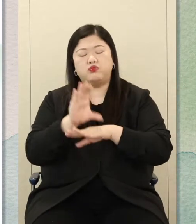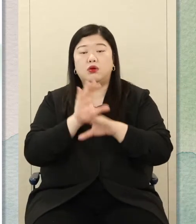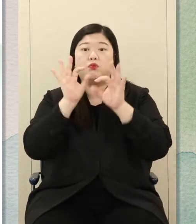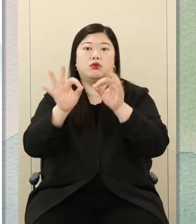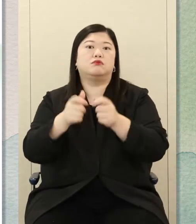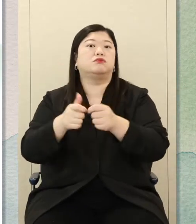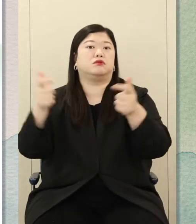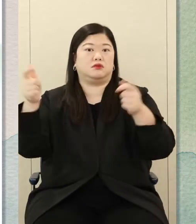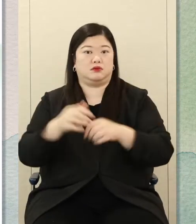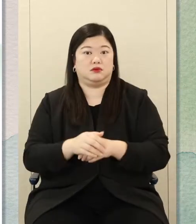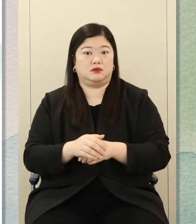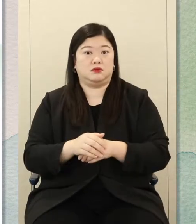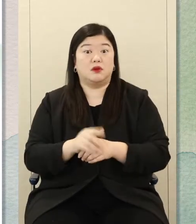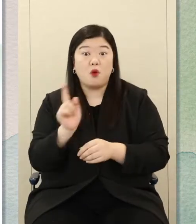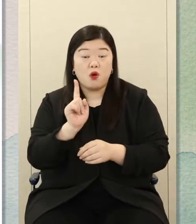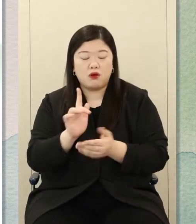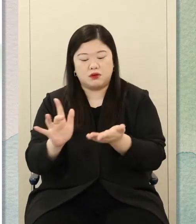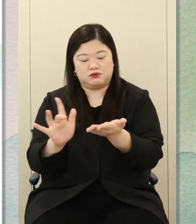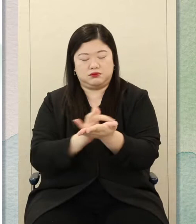말하면 스마트폰